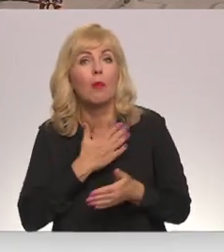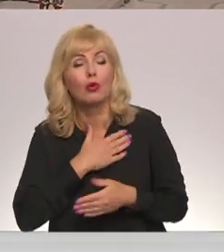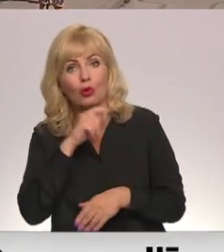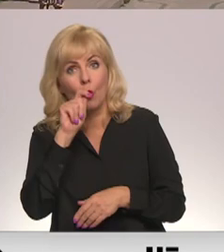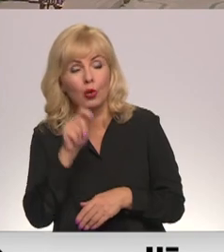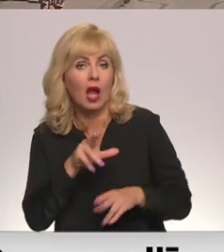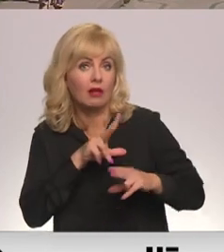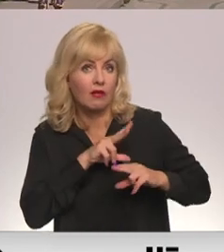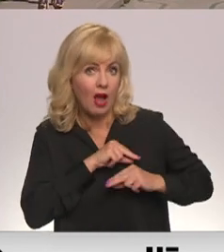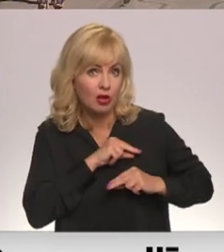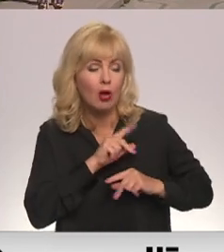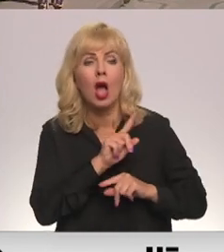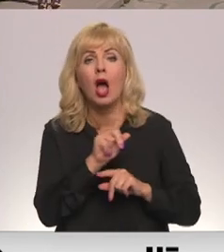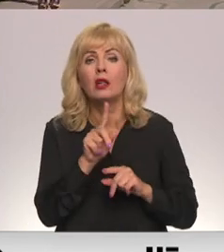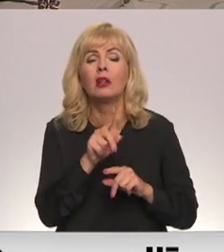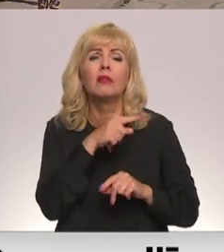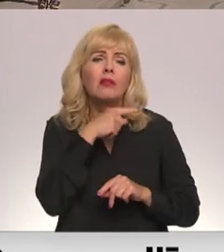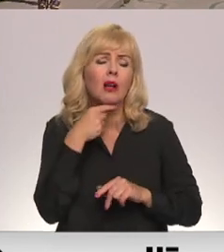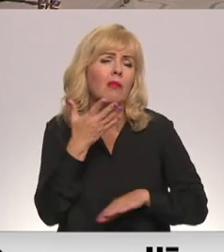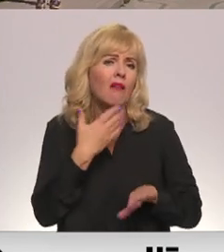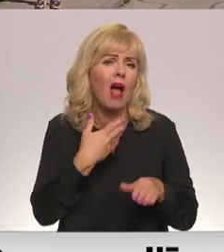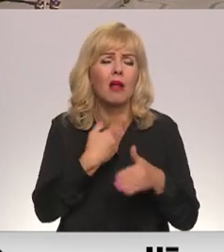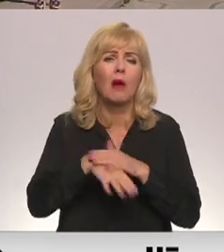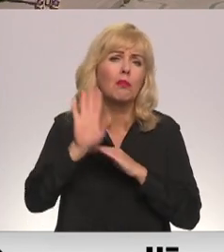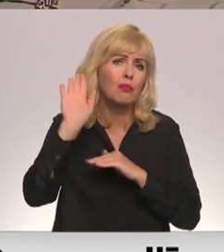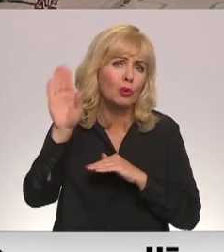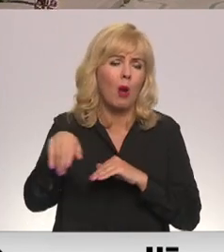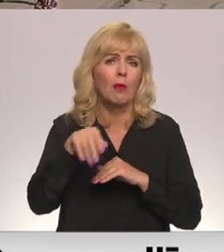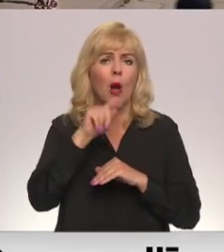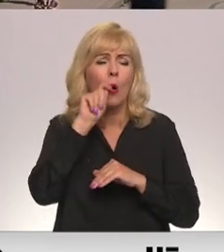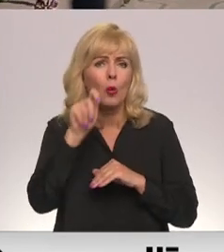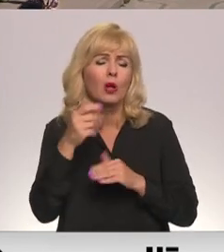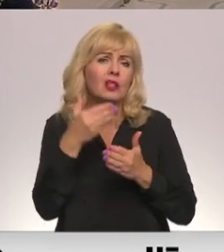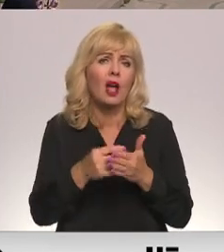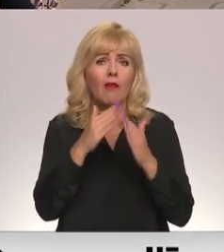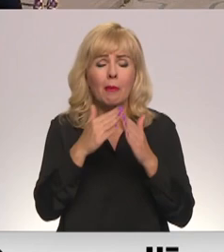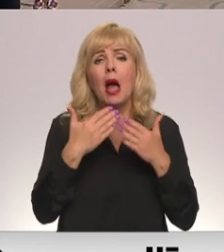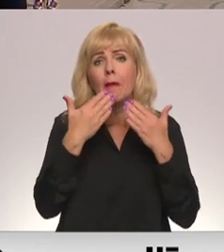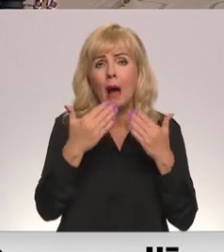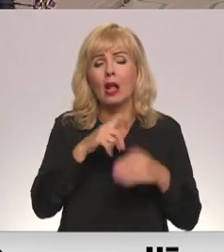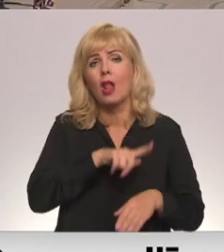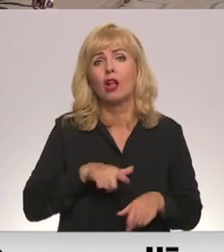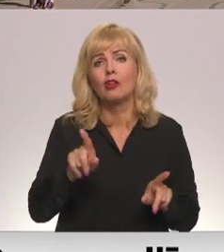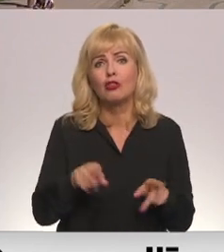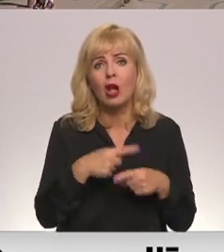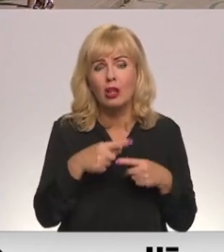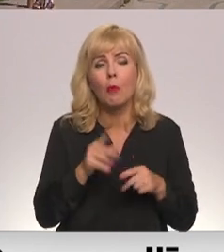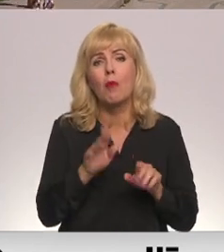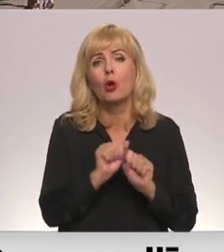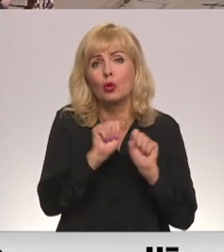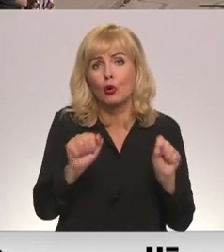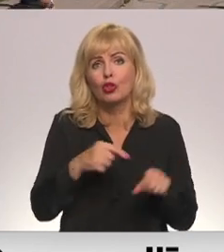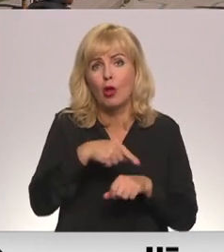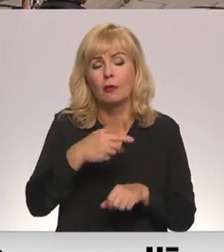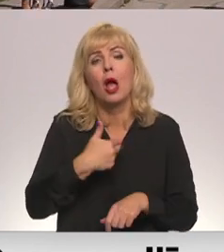ukraiņu dvēseli. Ir liela vēlme atgriezties mājās un dzīvot mājās. Paldies visai latviešu tautai par drošības sajūtu. Mums